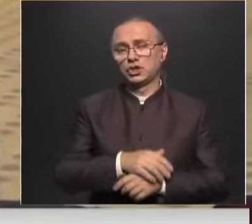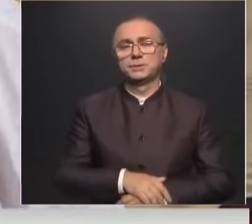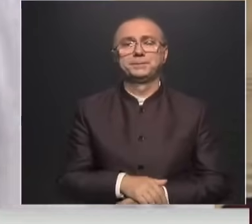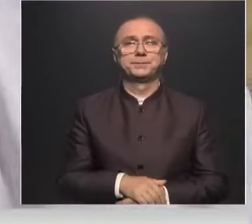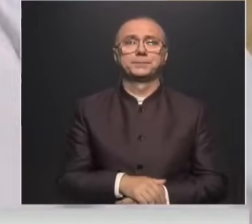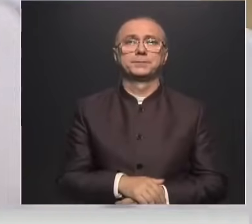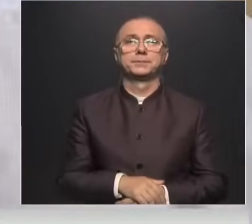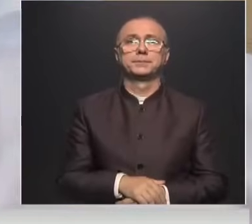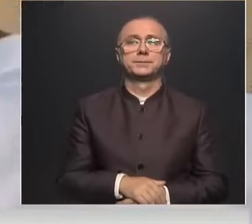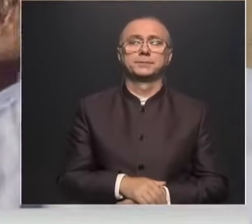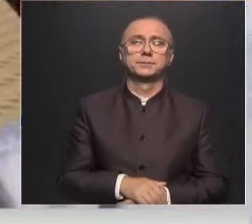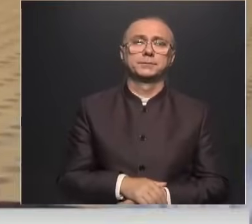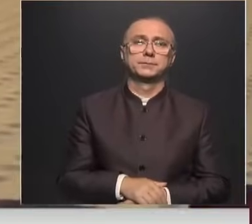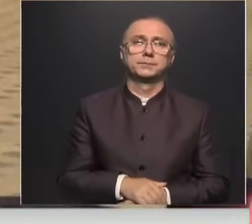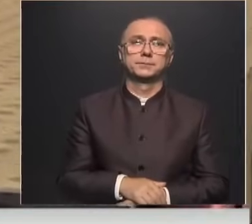Ничего, Бог даже вместе